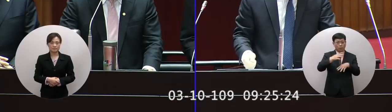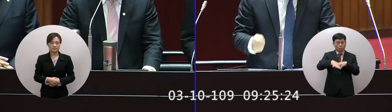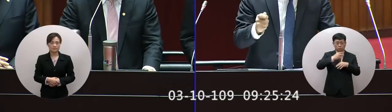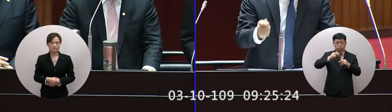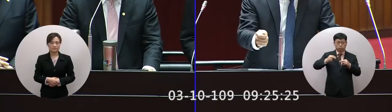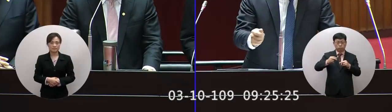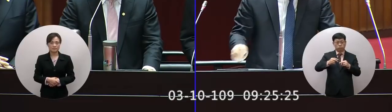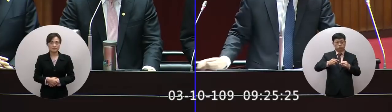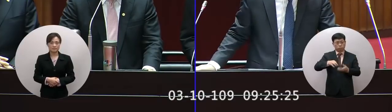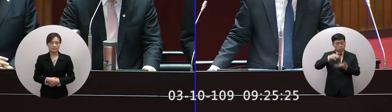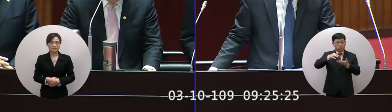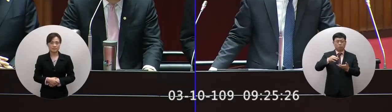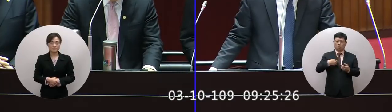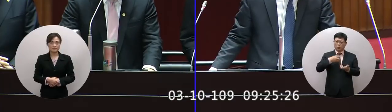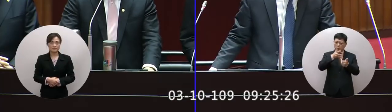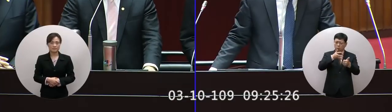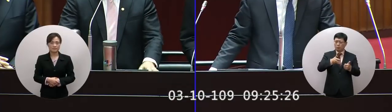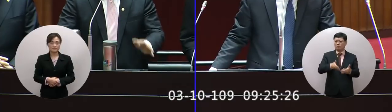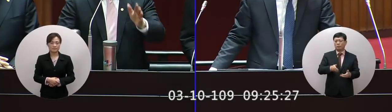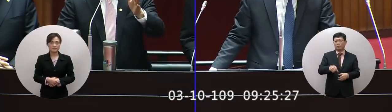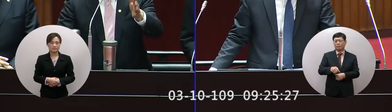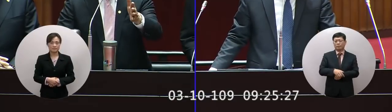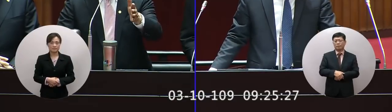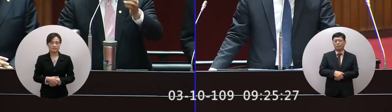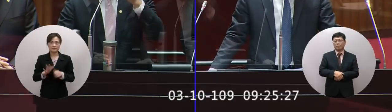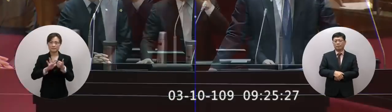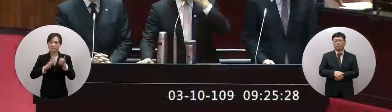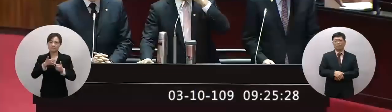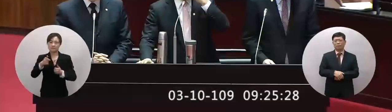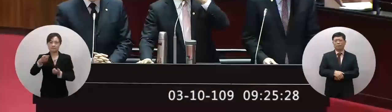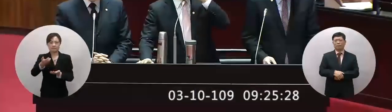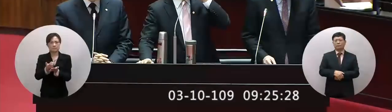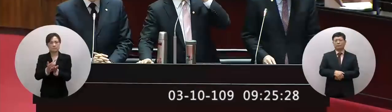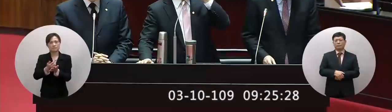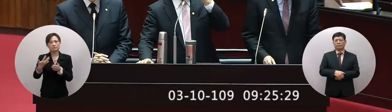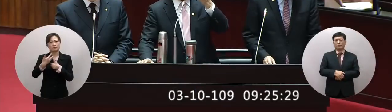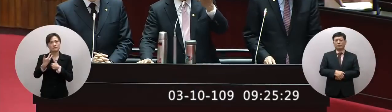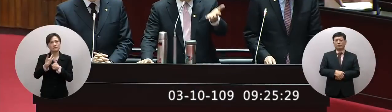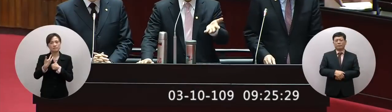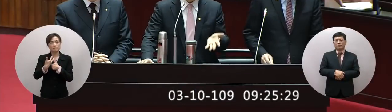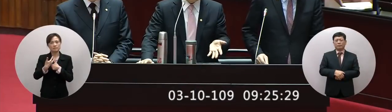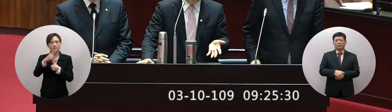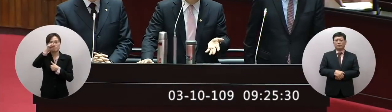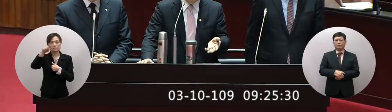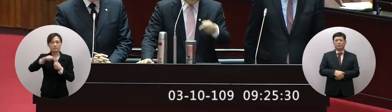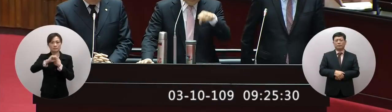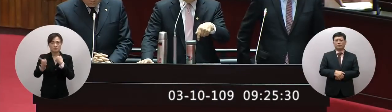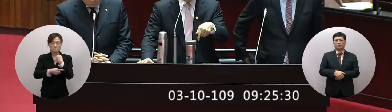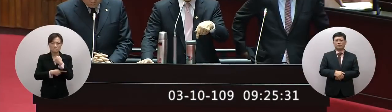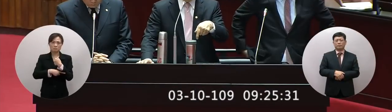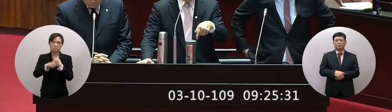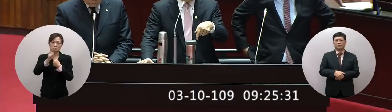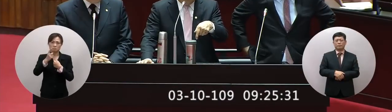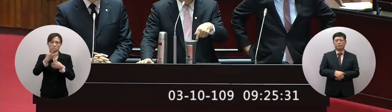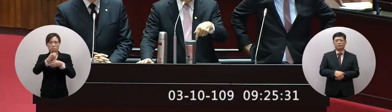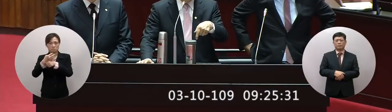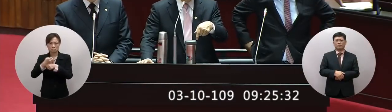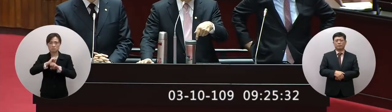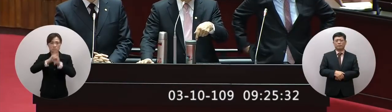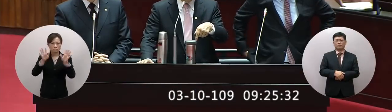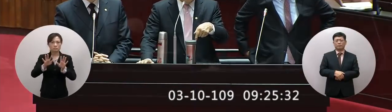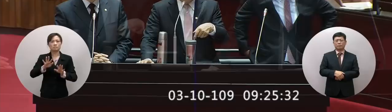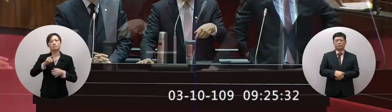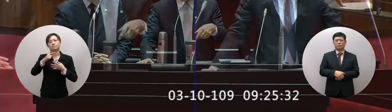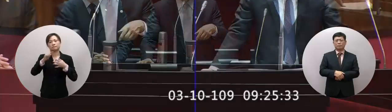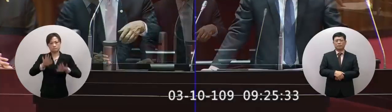不会再修改，这是我今天质询的重点。 委员，刚才你一直要问执法什么时候，这个礼拜四就好